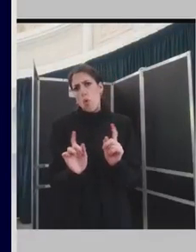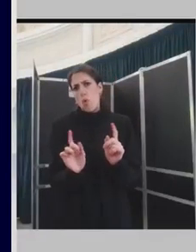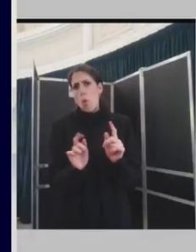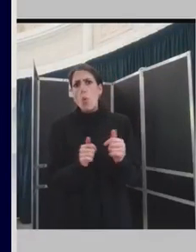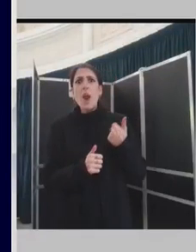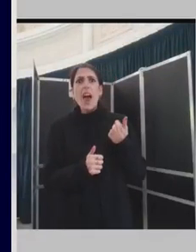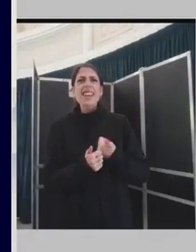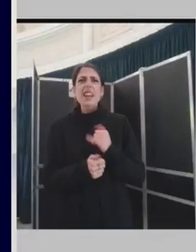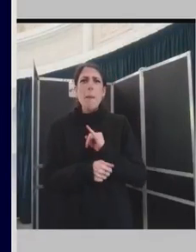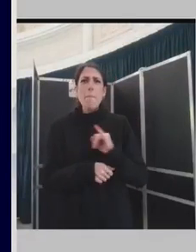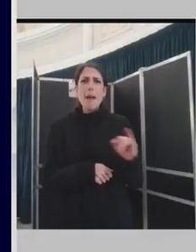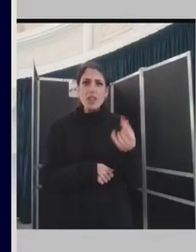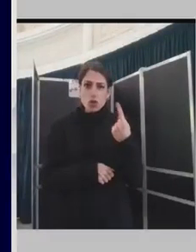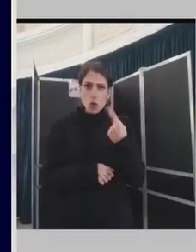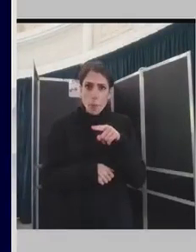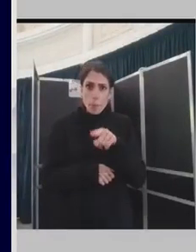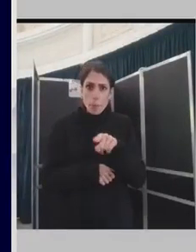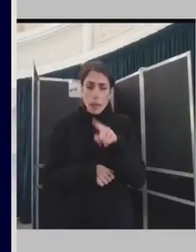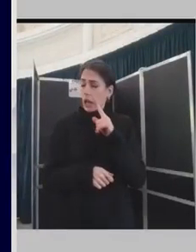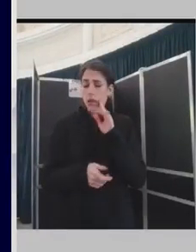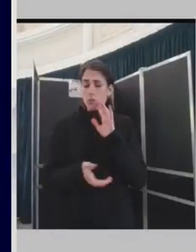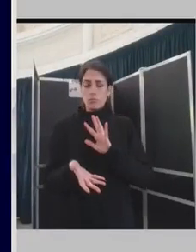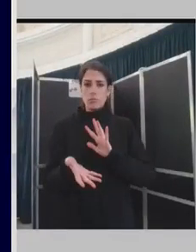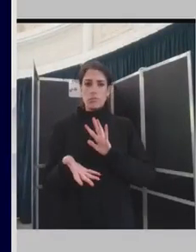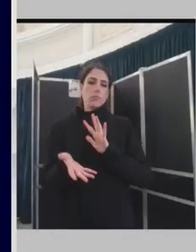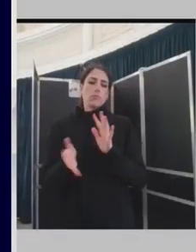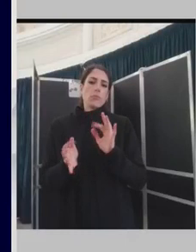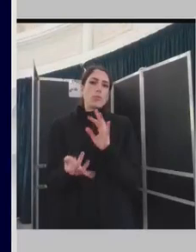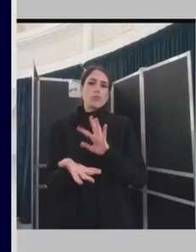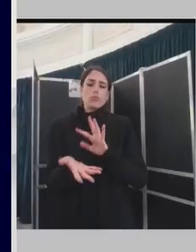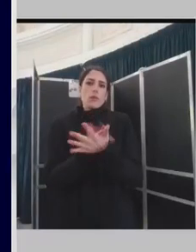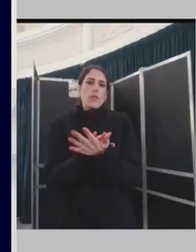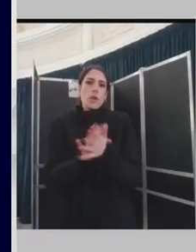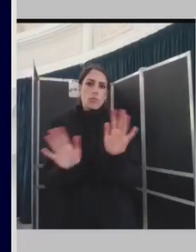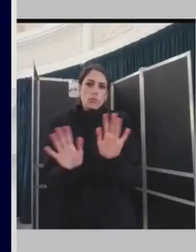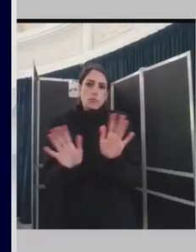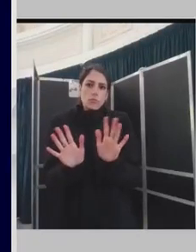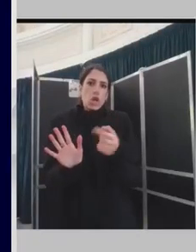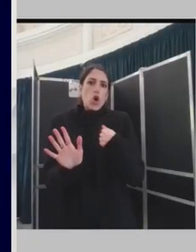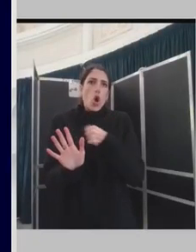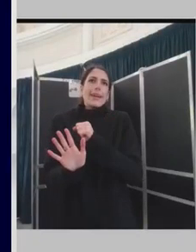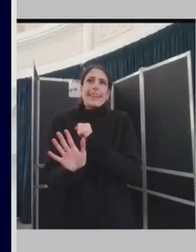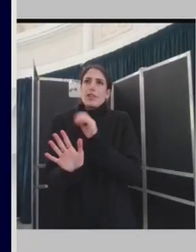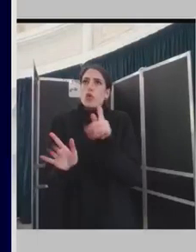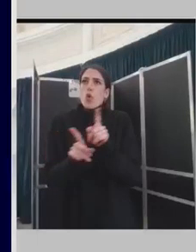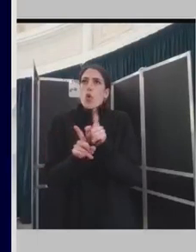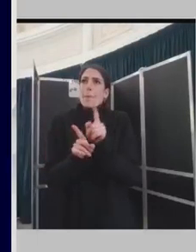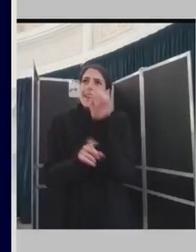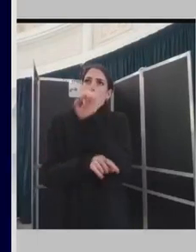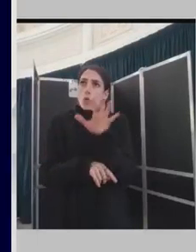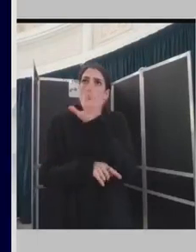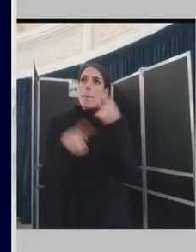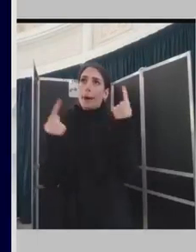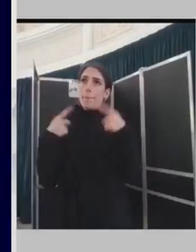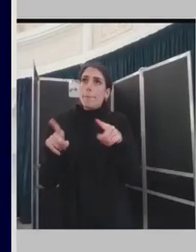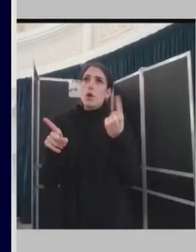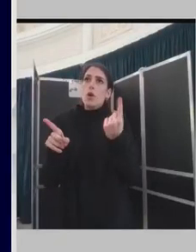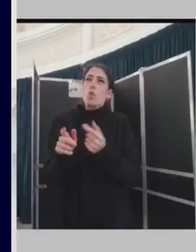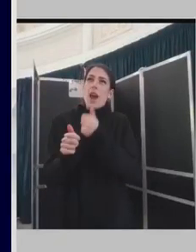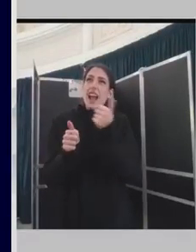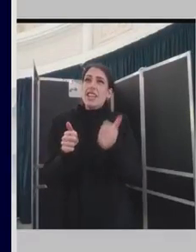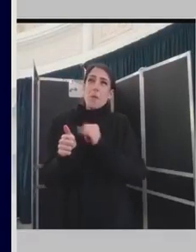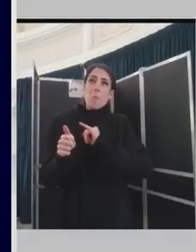l'Europa credo che sia una roba intollerabile, proprio ingiustificabile. Però diciamo, se noi